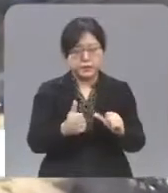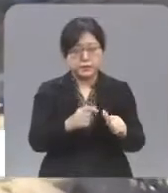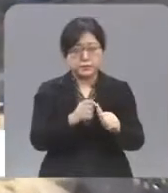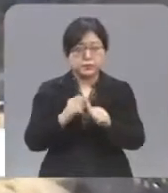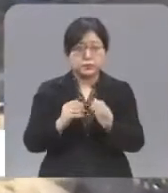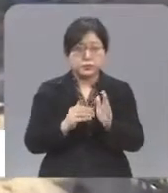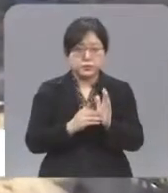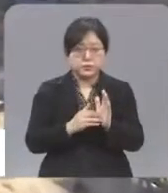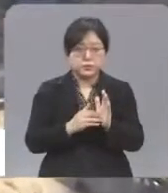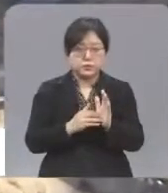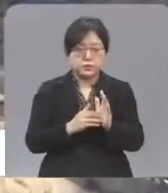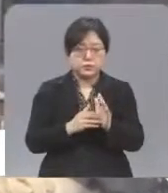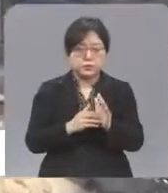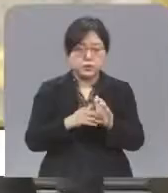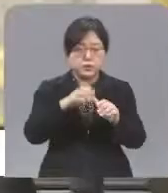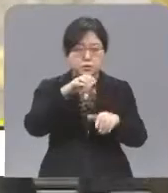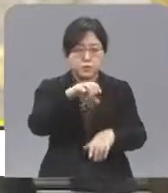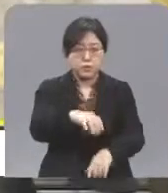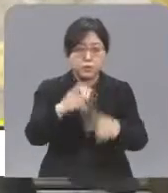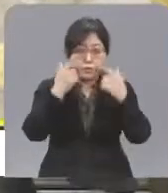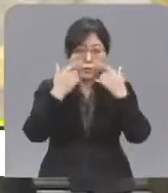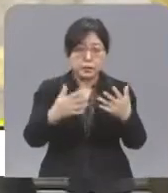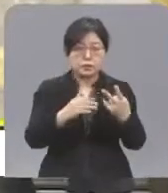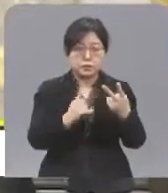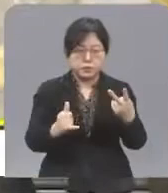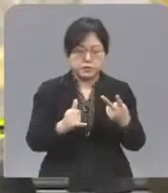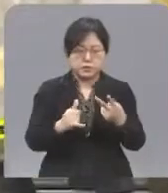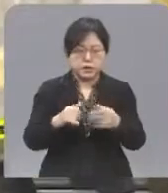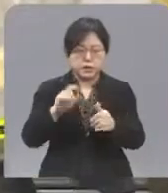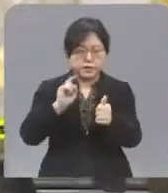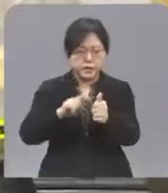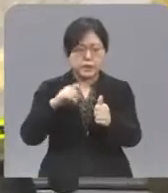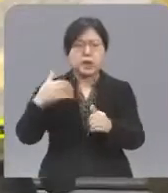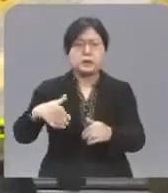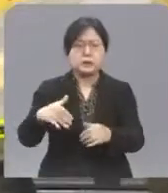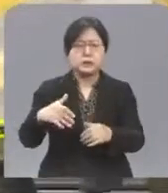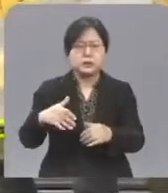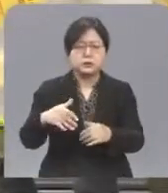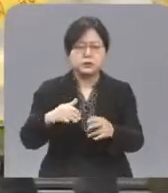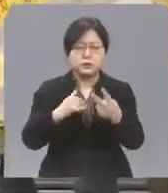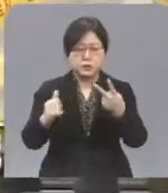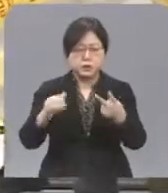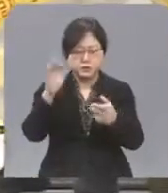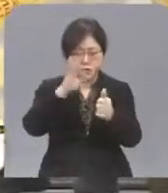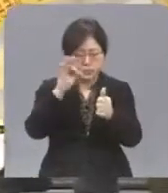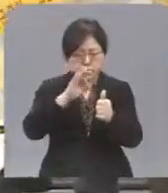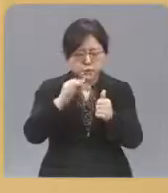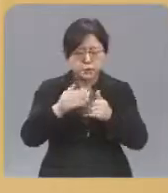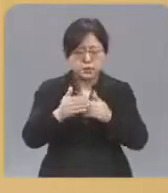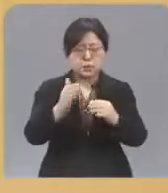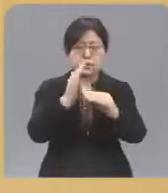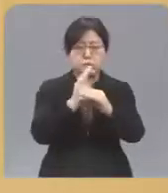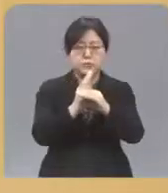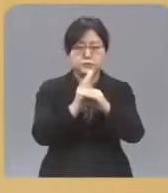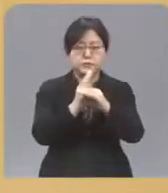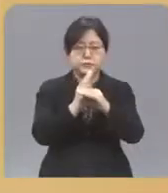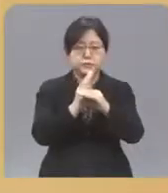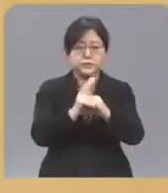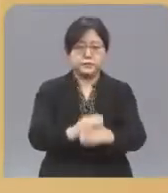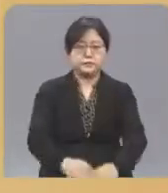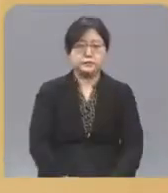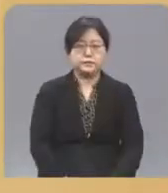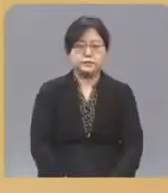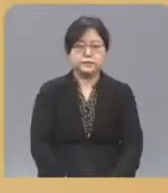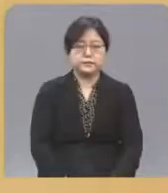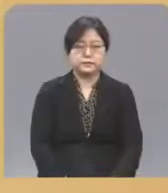수습됐으며 매몰 위치가 확인된 2명과 미발견 실종자 2명에 대한 구조와 수색 작업이 진행되고 있습니다. KBS